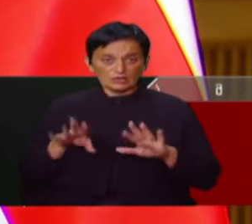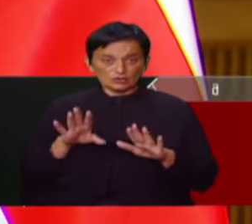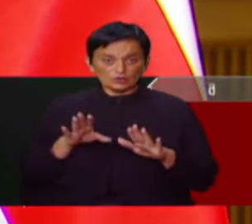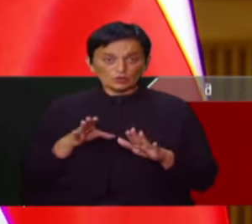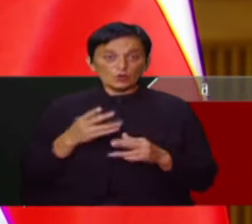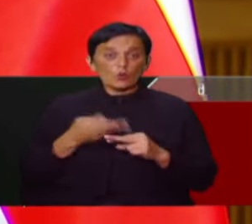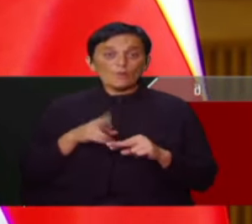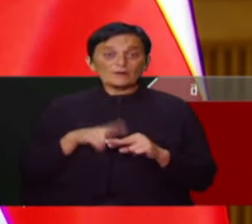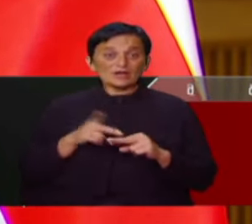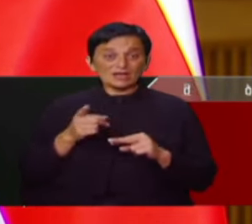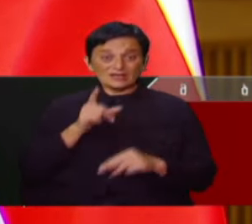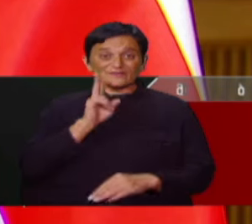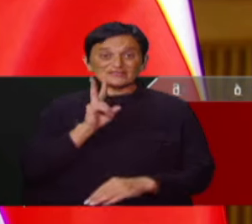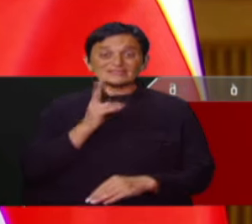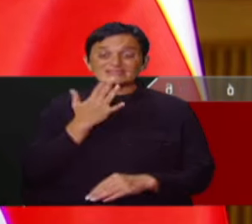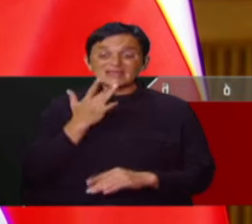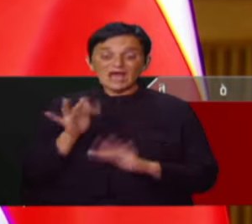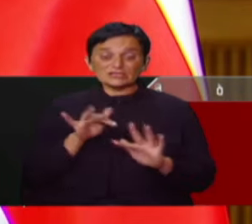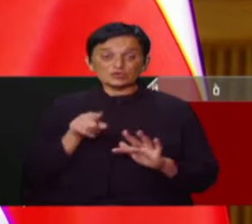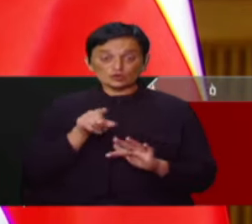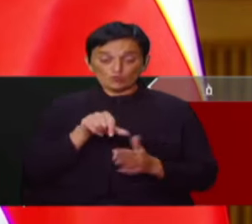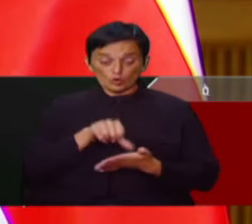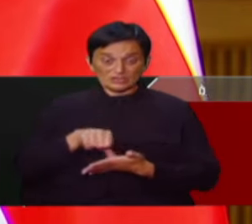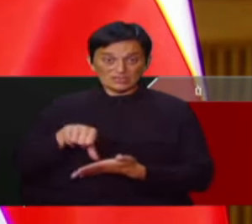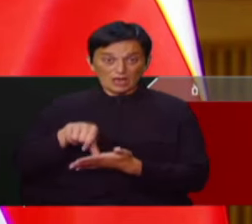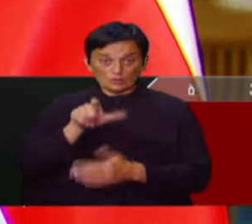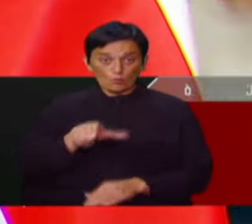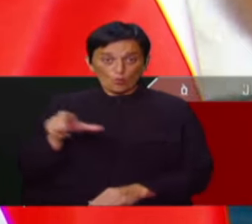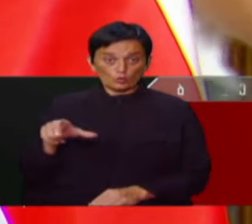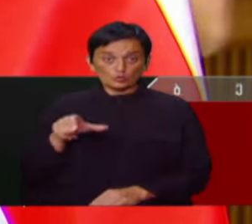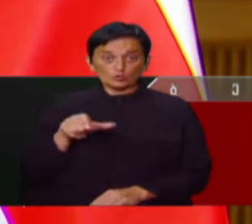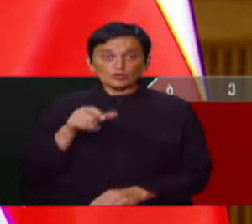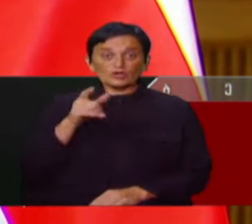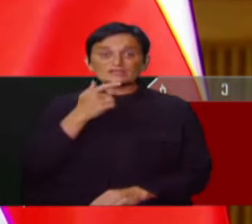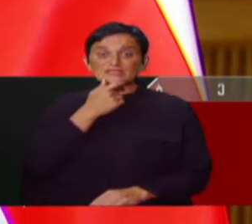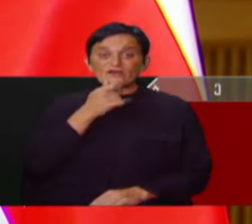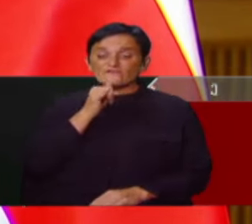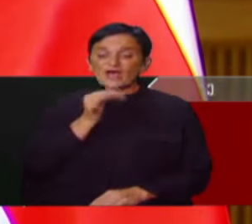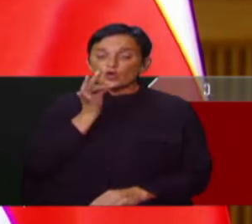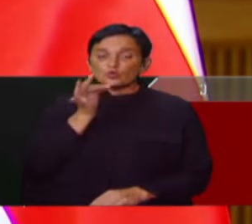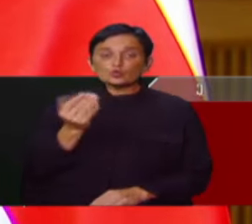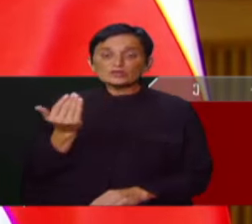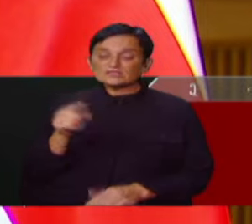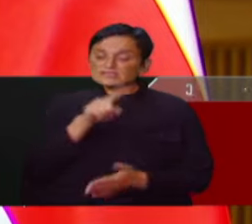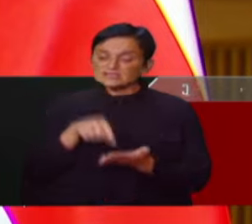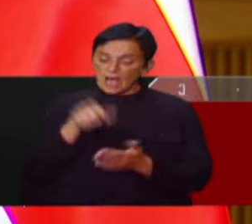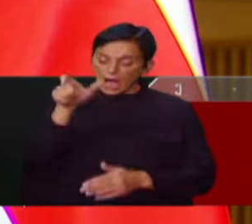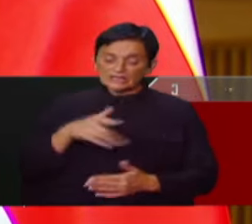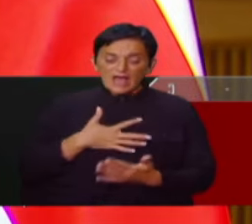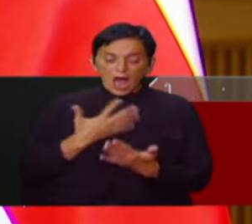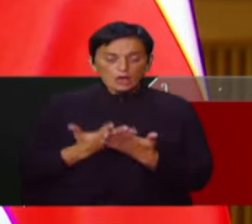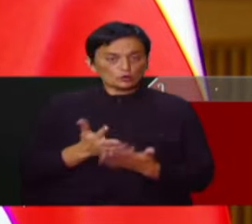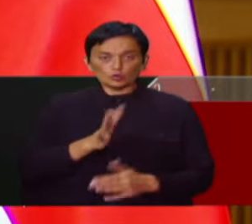rodot, tu gauti sfat că națiul Mondrobis ar mod gândi, am șef pe trase, verut pe smihal sacra și usro, mi se sachet că are cu actorii, în moment